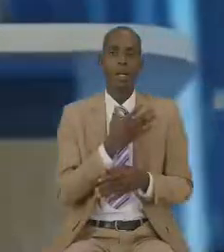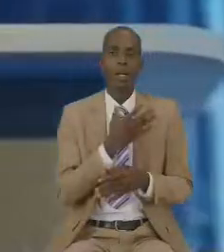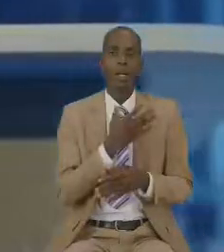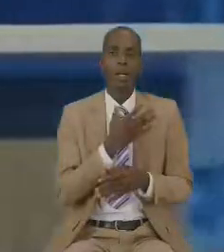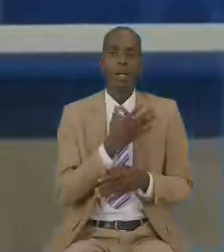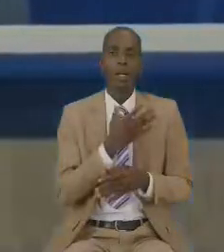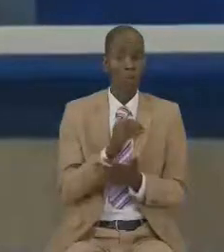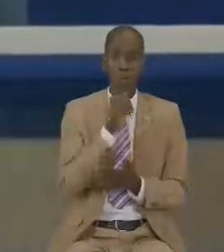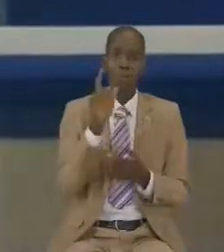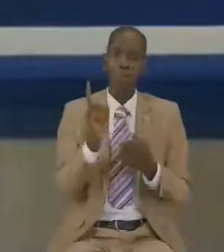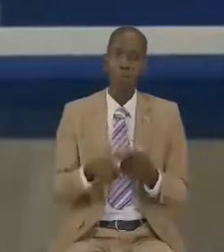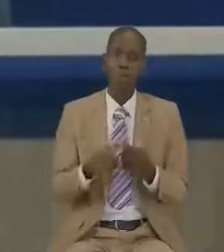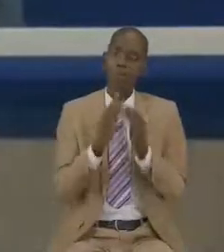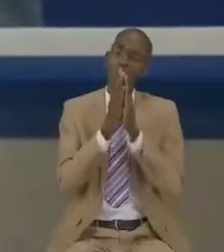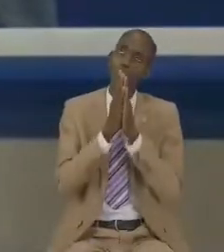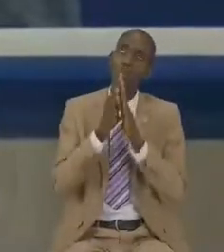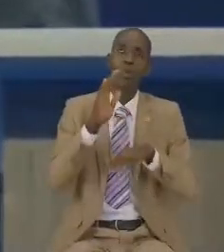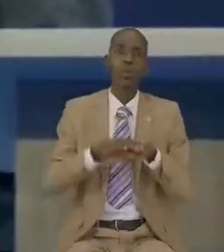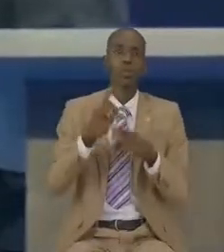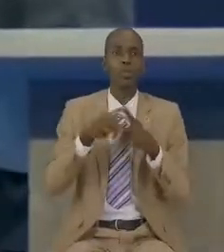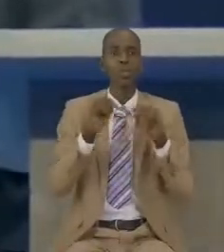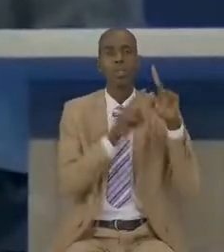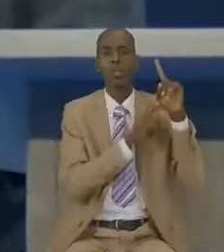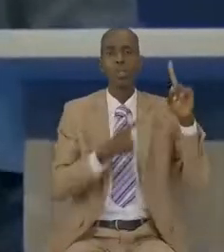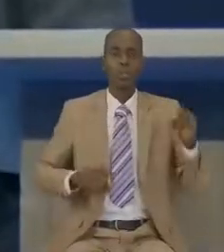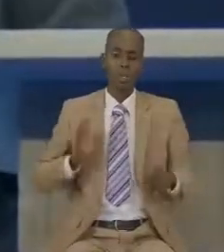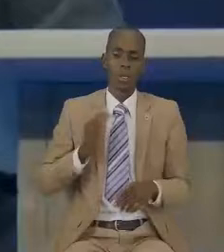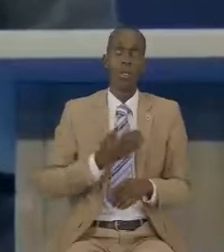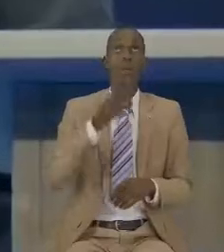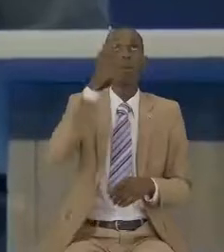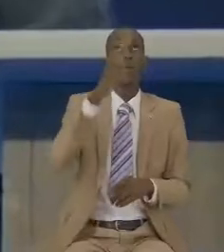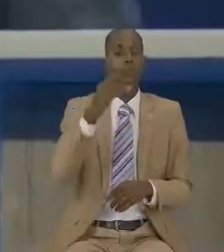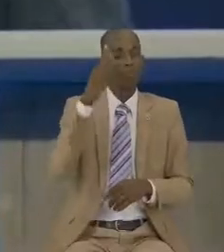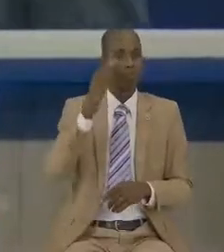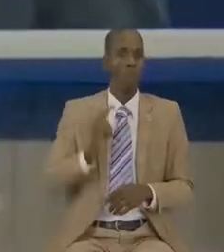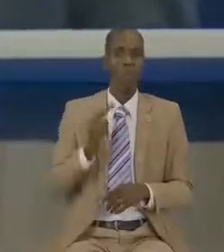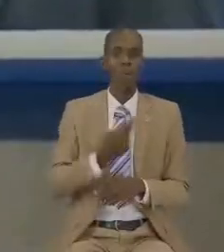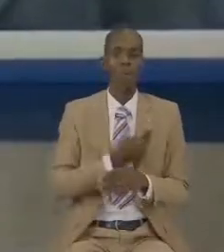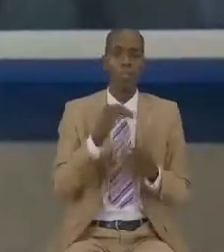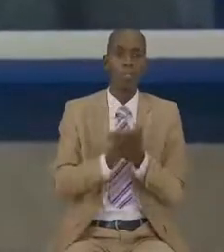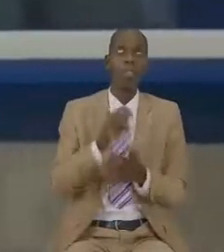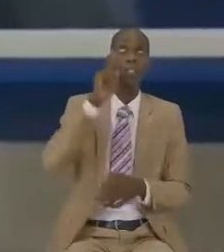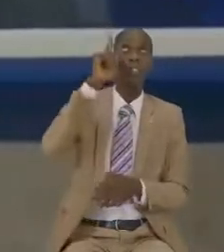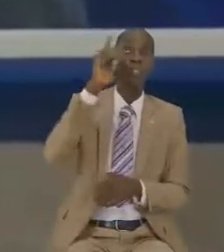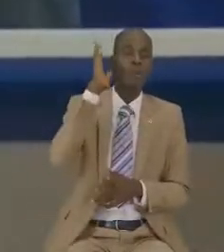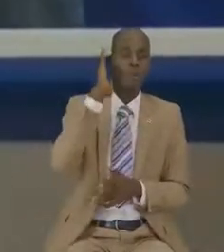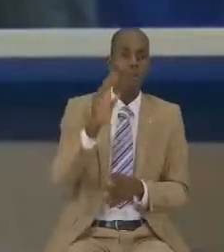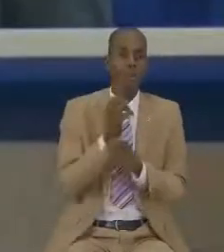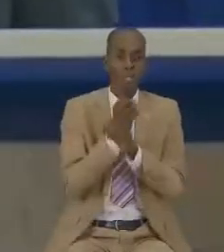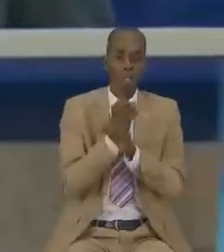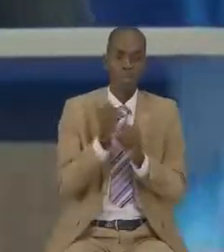ne cesse point de crier pour nous à l'Éternel notre Dieu, afin qu'il nous sauve de la